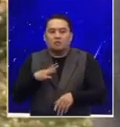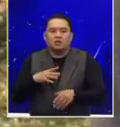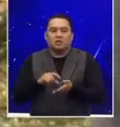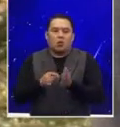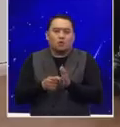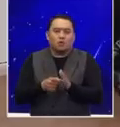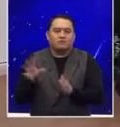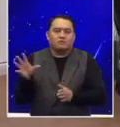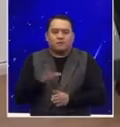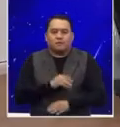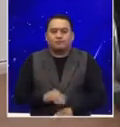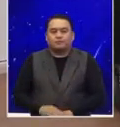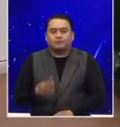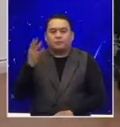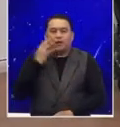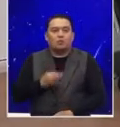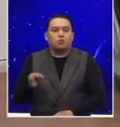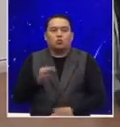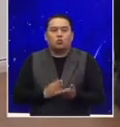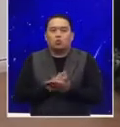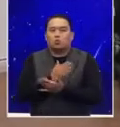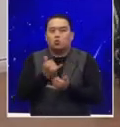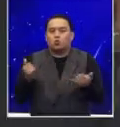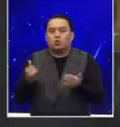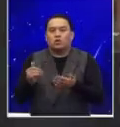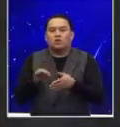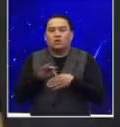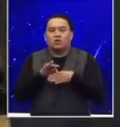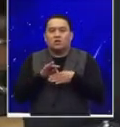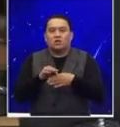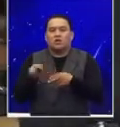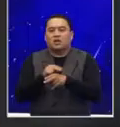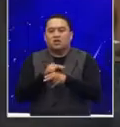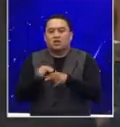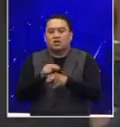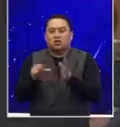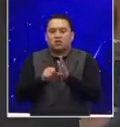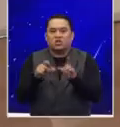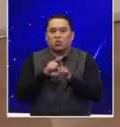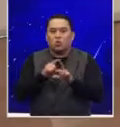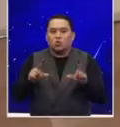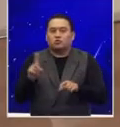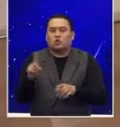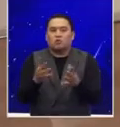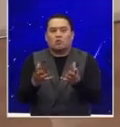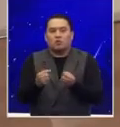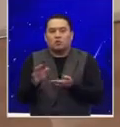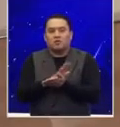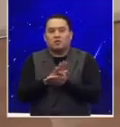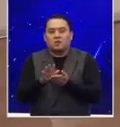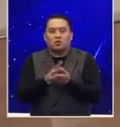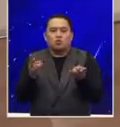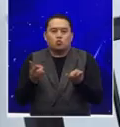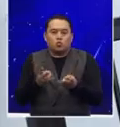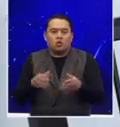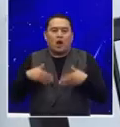проходят все. В Алматинской области услуги санаторно-курортного лечения предоставляют 6 учреждений. Для того, чтобы получить бесплатную путевку,